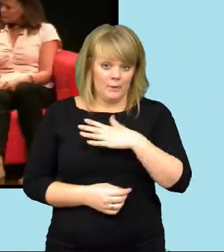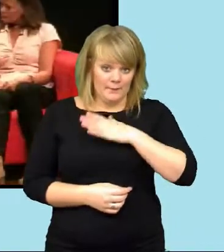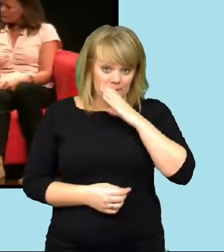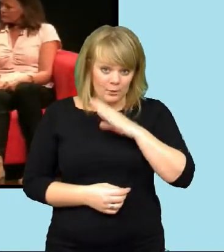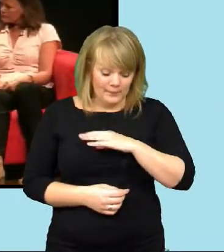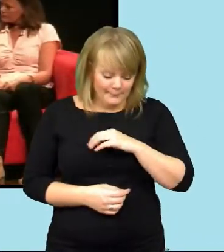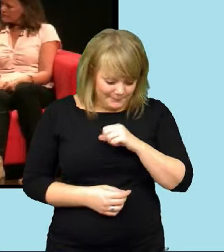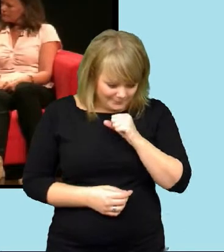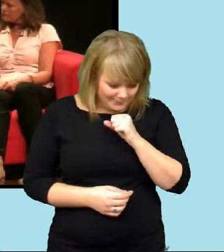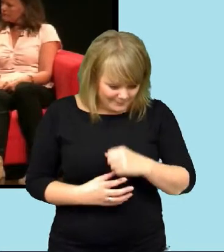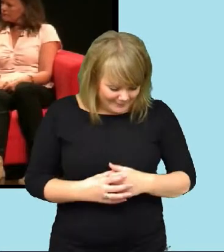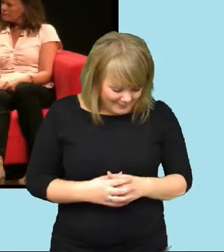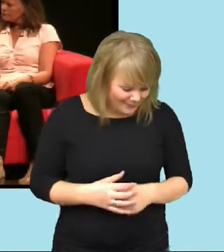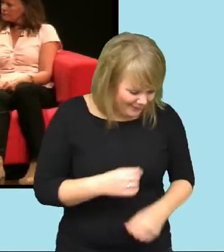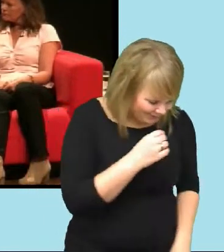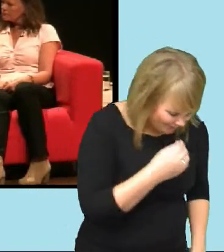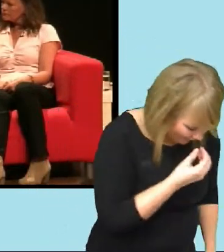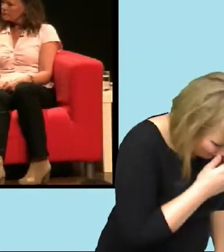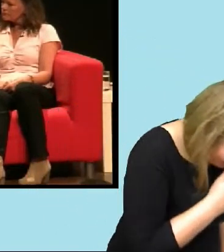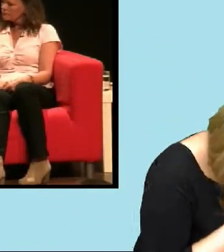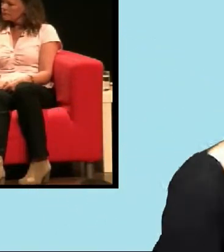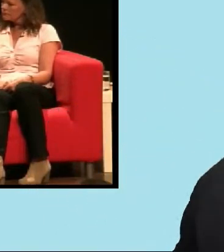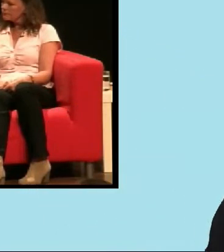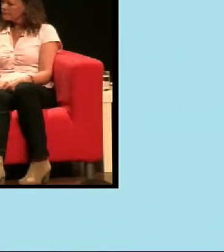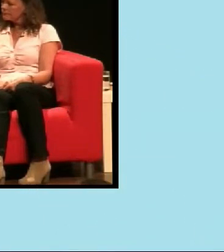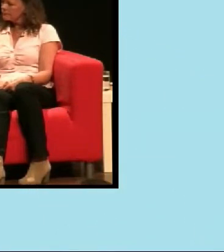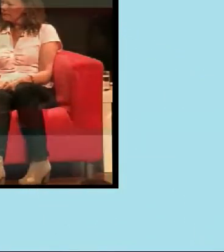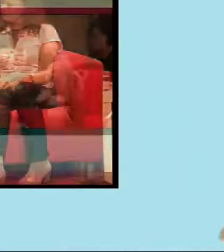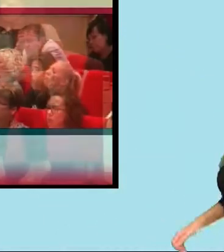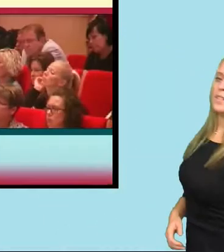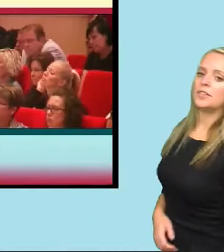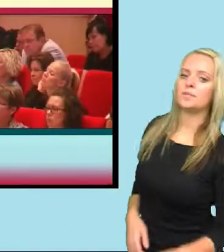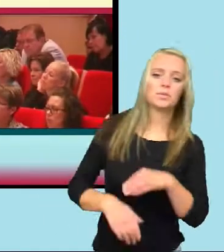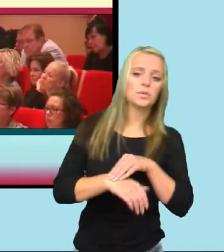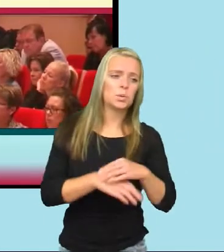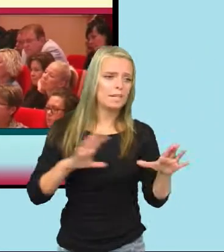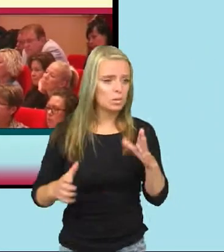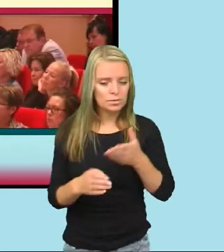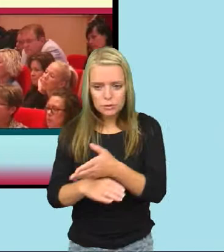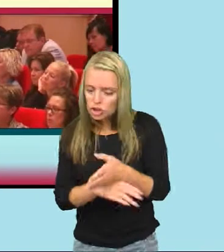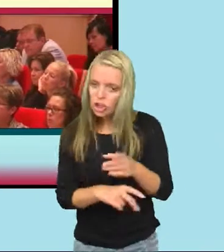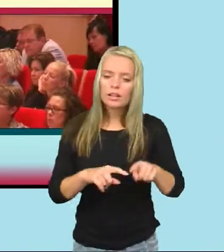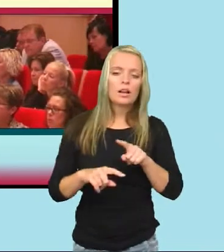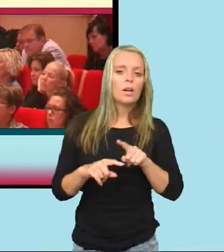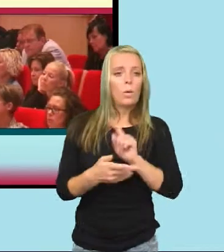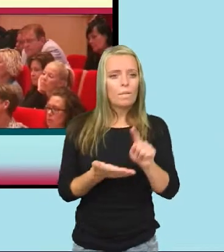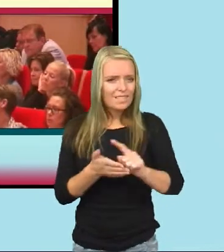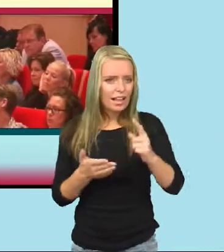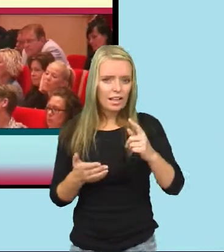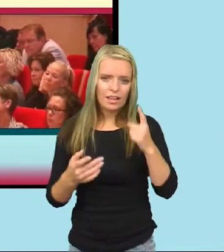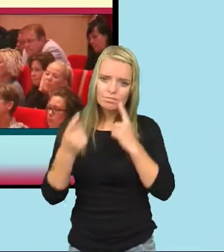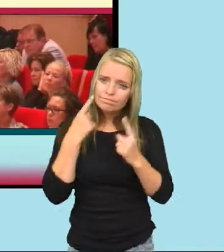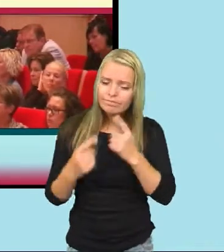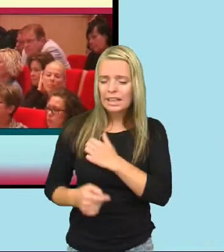bort de här mötena som hon ska på, sjukvårdsbesök och liknande, och hon blir ofta väldigt ledsen